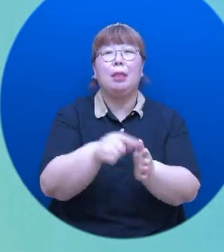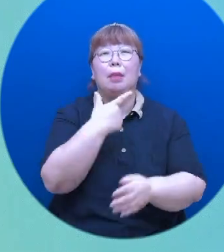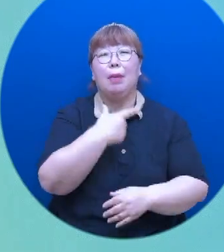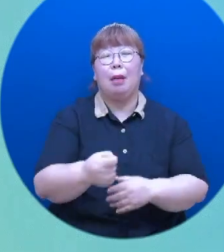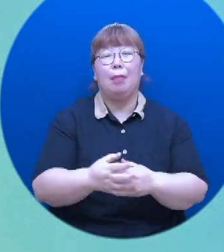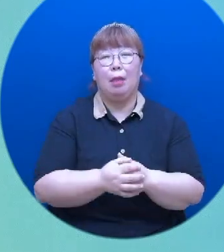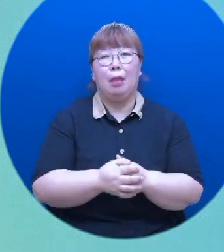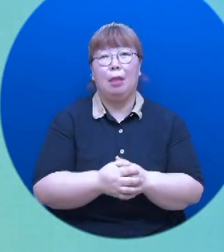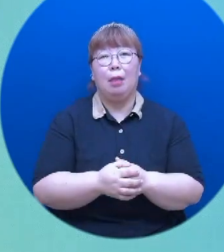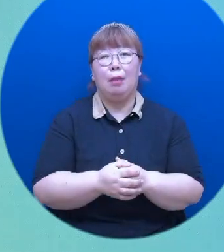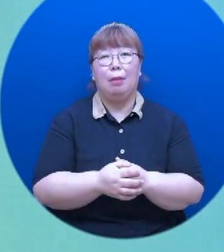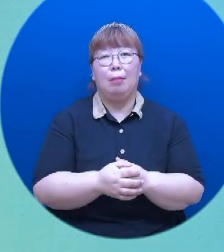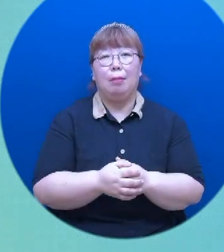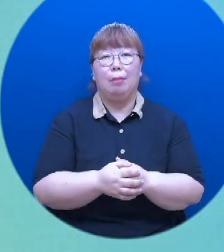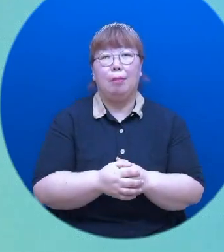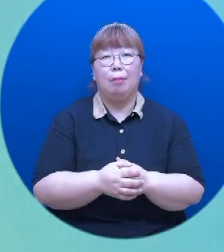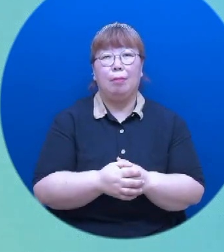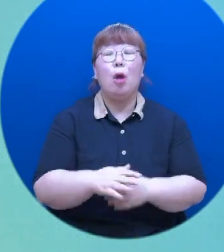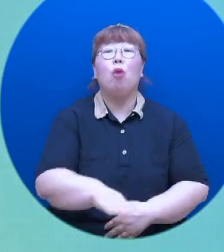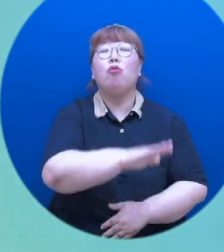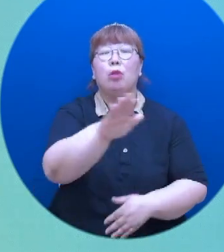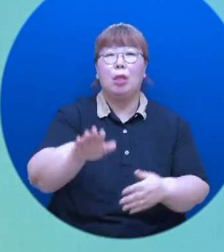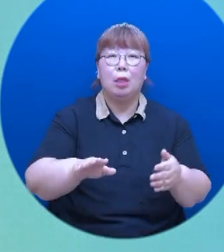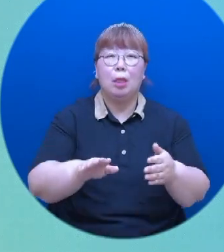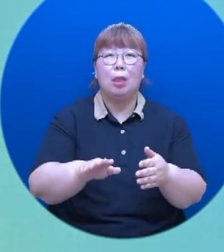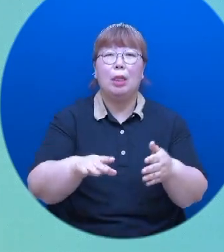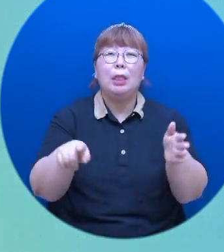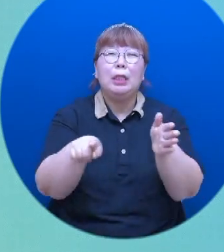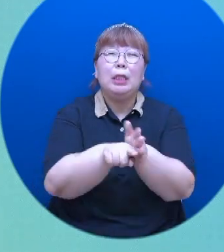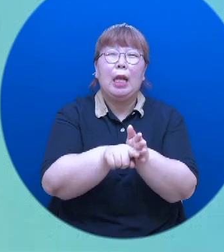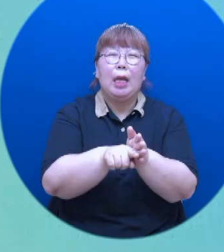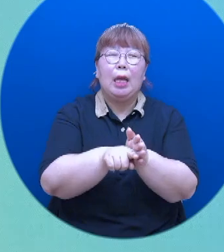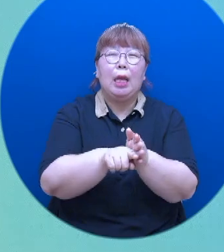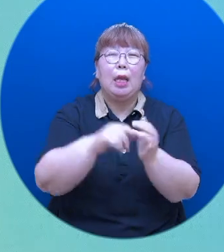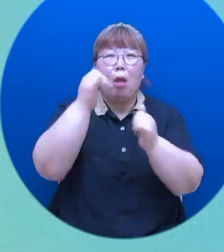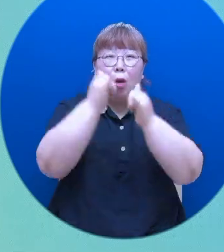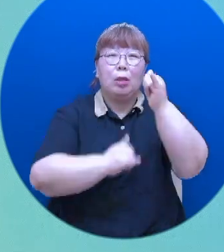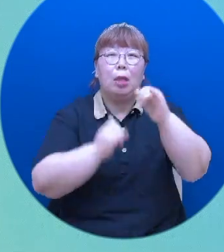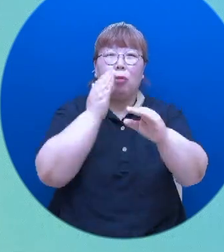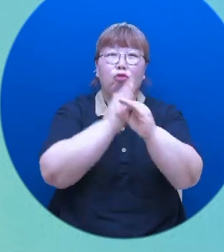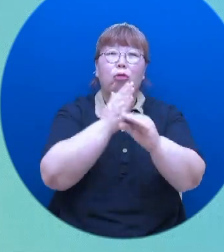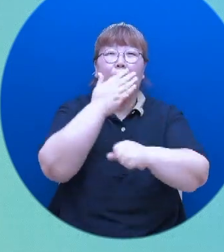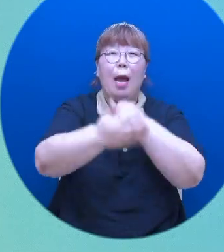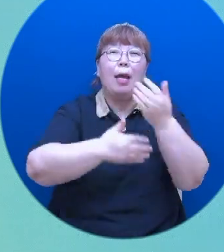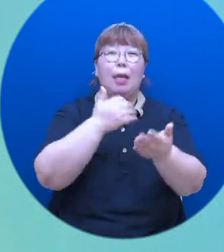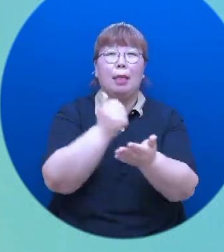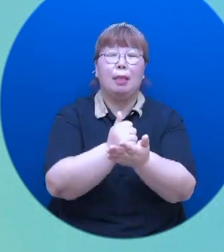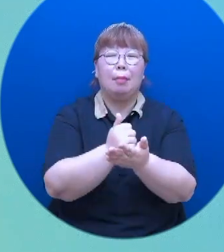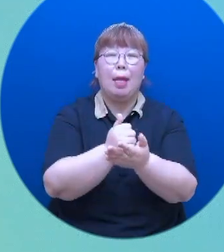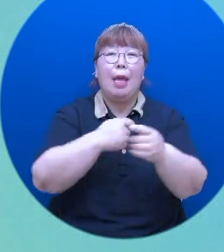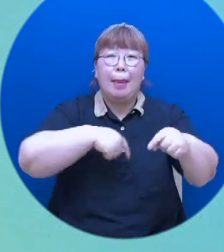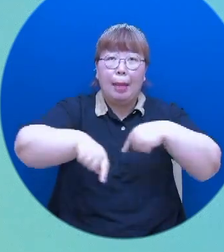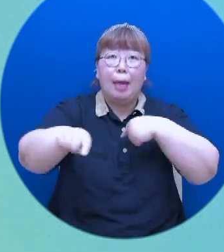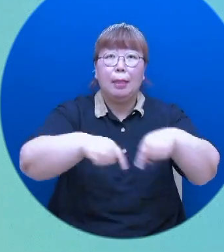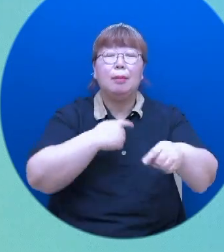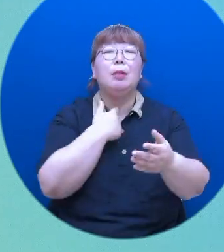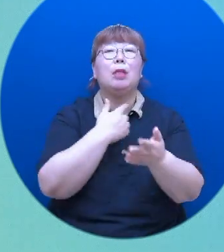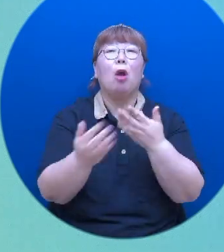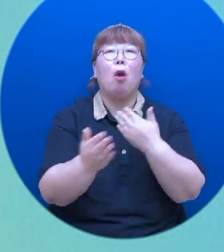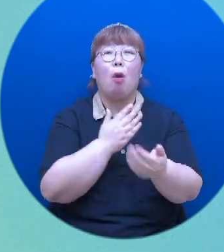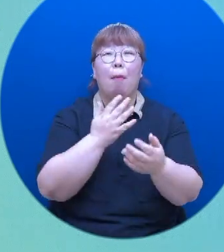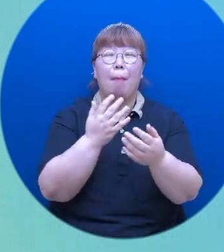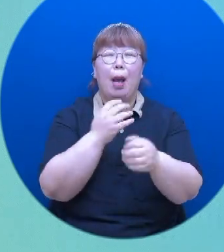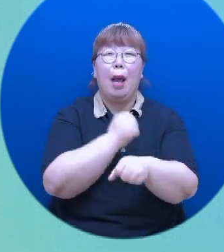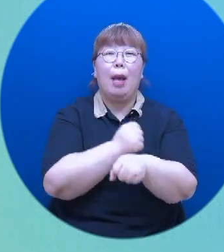축원합니다. 우리 신앙의 역사 가운데 하나님의 일하심을 경험하고 체험된 간정집들이